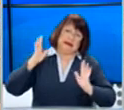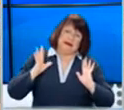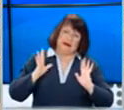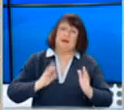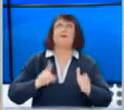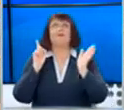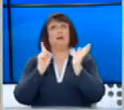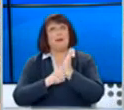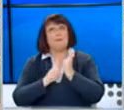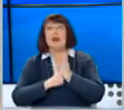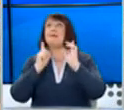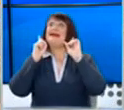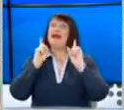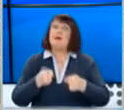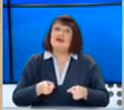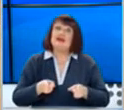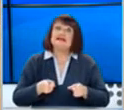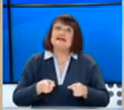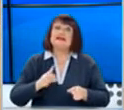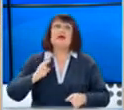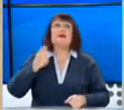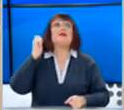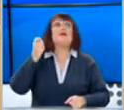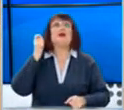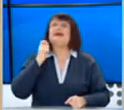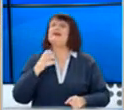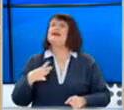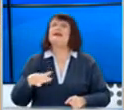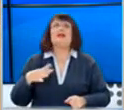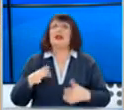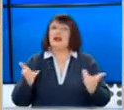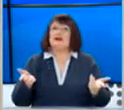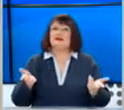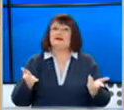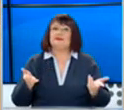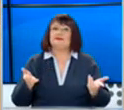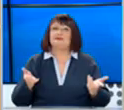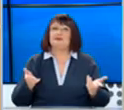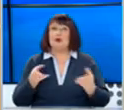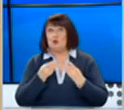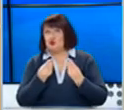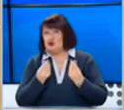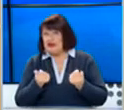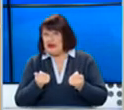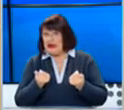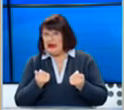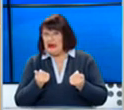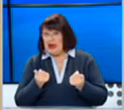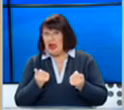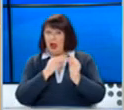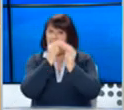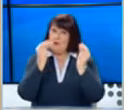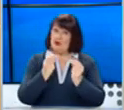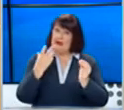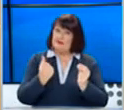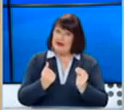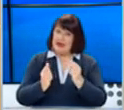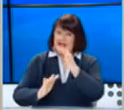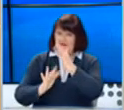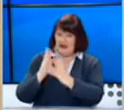πρέπει να αποφασίσετε τι είδους αντιπολίτευση θέλετε να κάνετε. Ουσιαστική, παραγωγική,